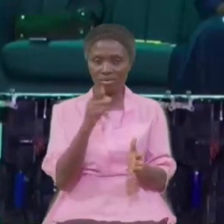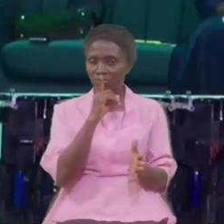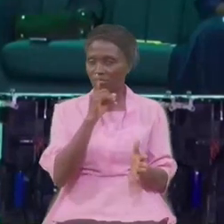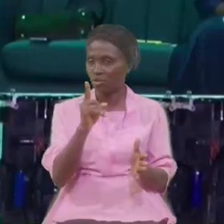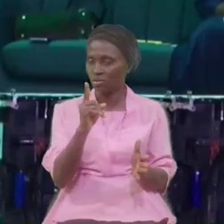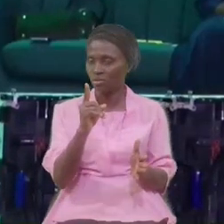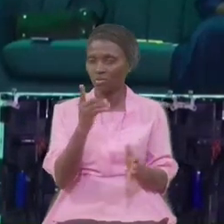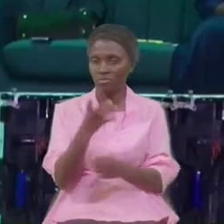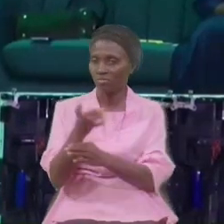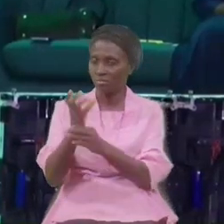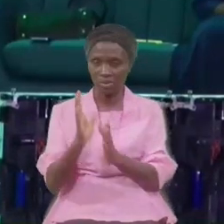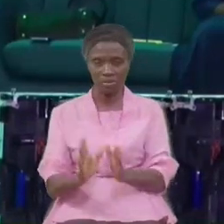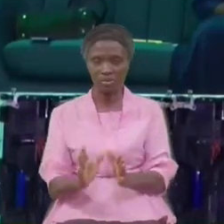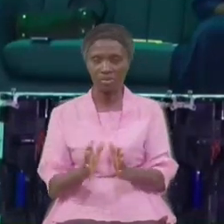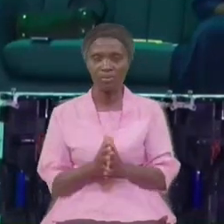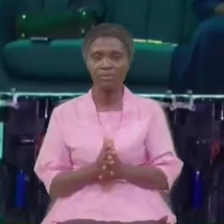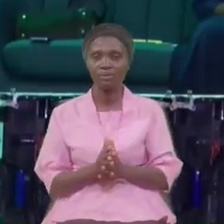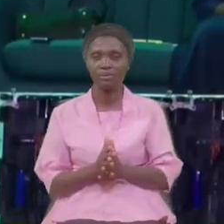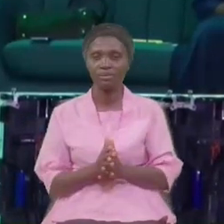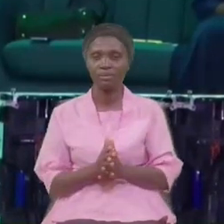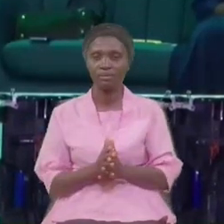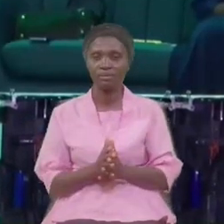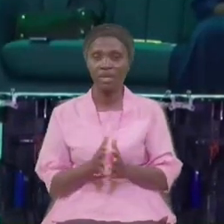vous avez disparu. Vous n'êtes pas un bon pétitionnaire.